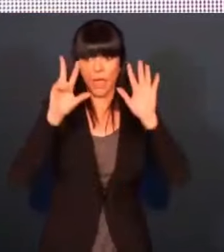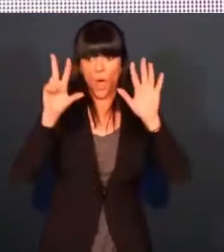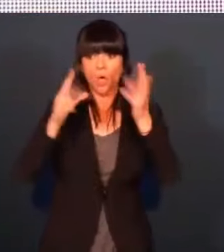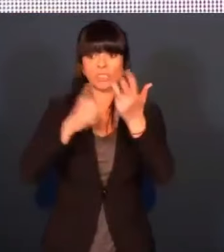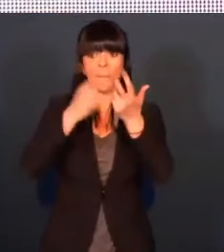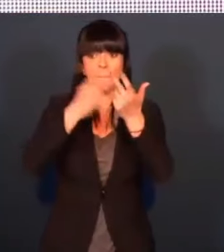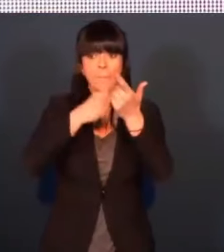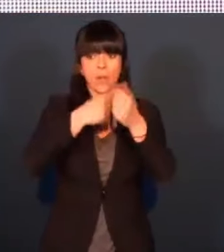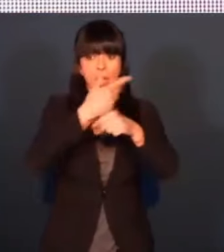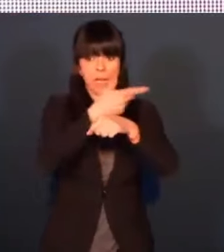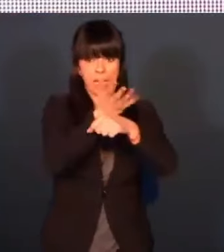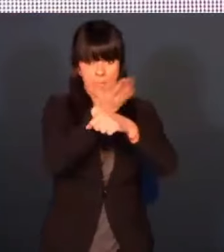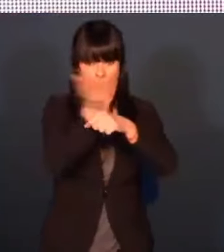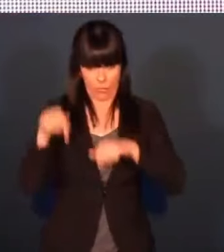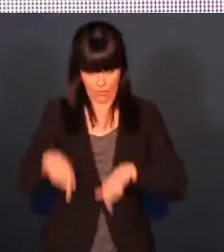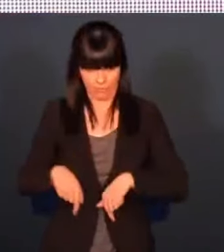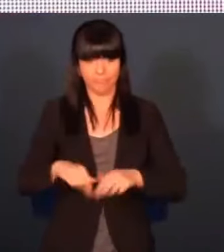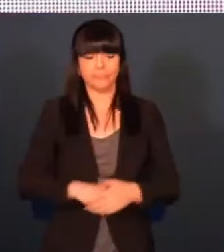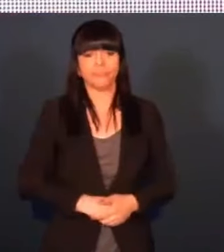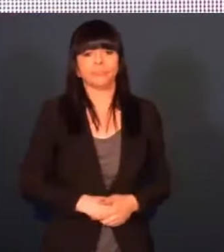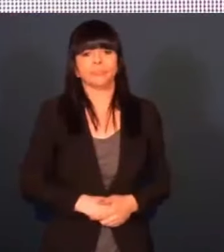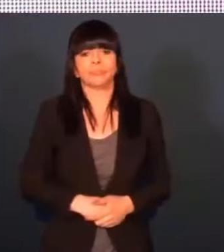с възможности за планинско спасяване.